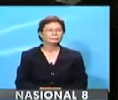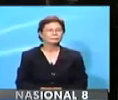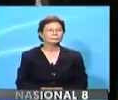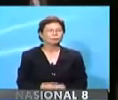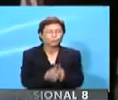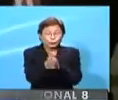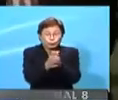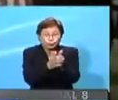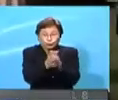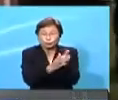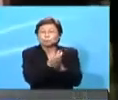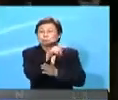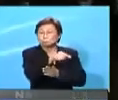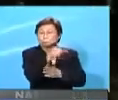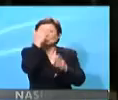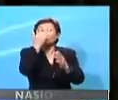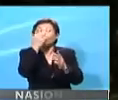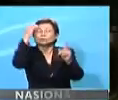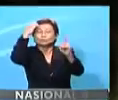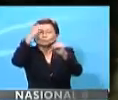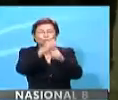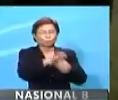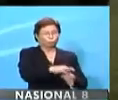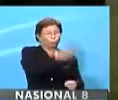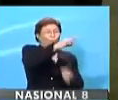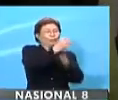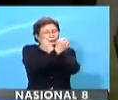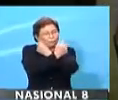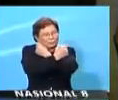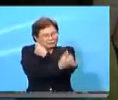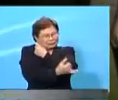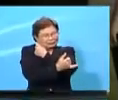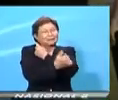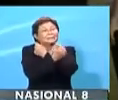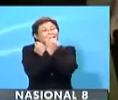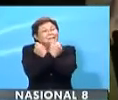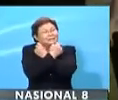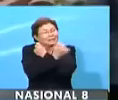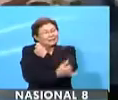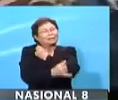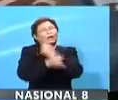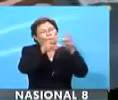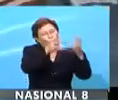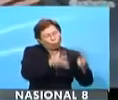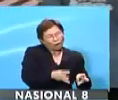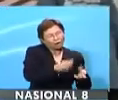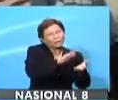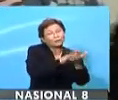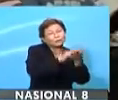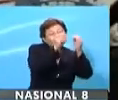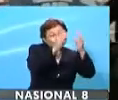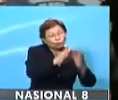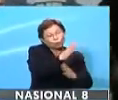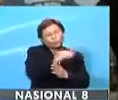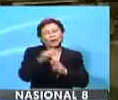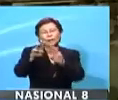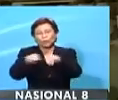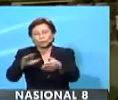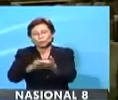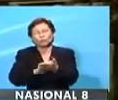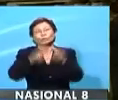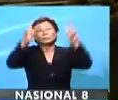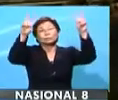Usaha itu juga bertujuan membangkitkan semangat cintakan negara dalam kalangan warga dan murid Sekolah Kebangsaan Ketereh selaras tema